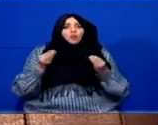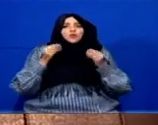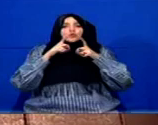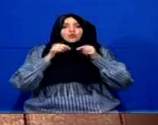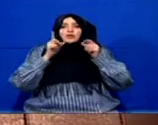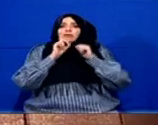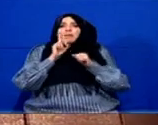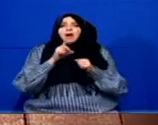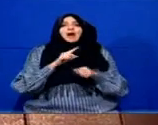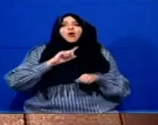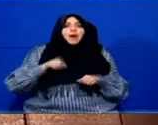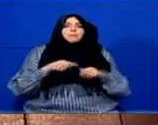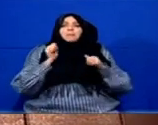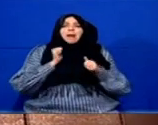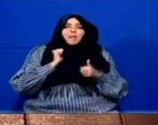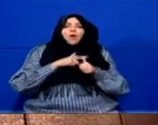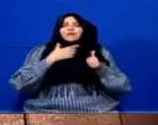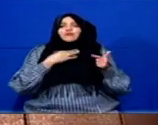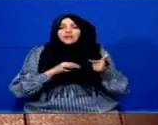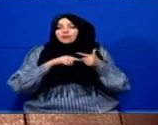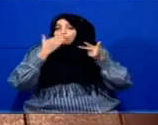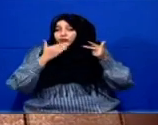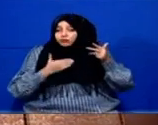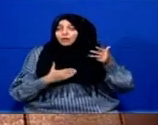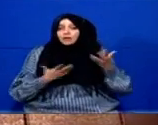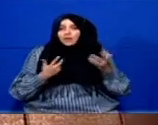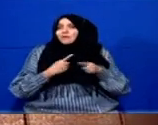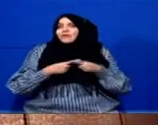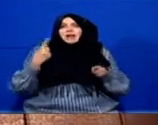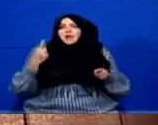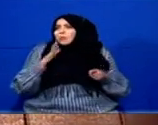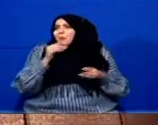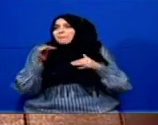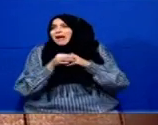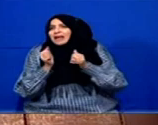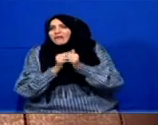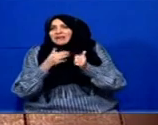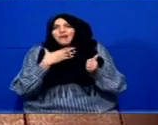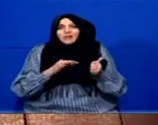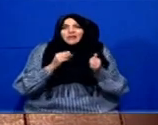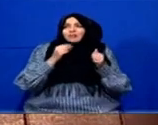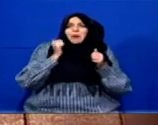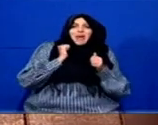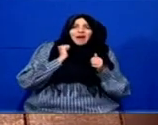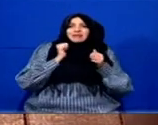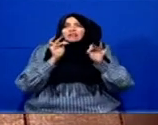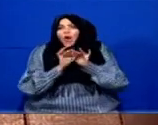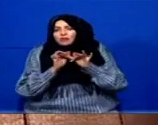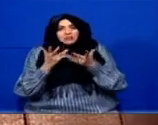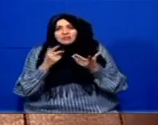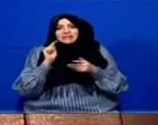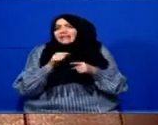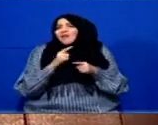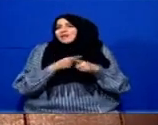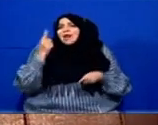حرمت عليكم امهاتكم وبناتكم من اخي محرمات القطعيات التي وردت بنصوص قطايف ثبوت ودلاله في القران